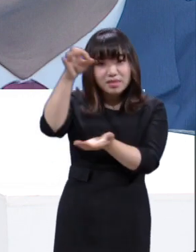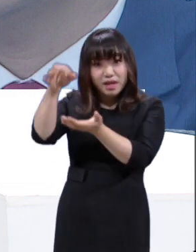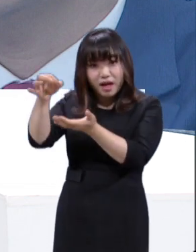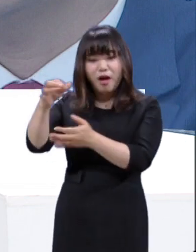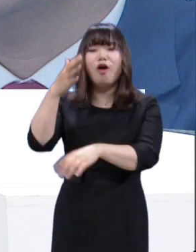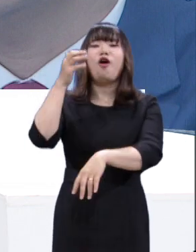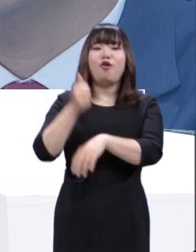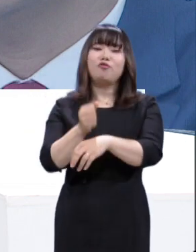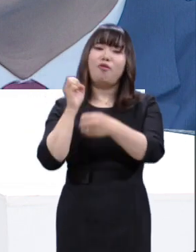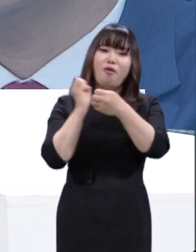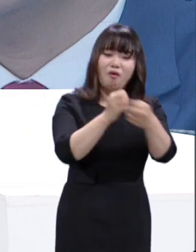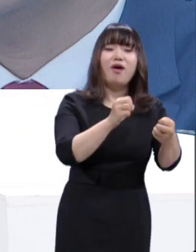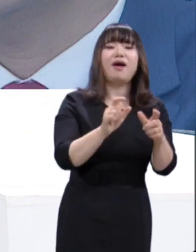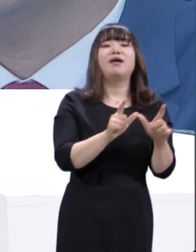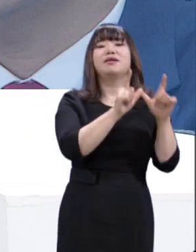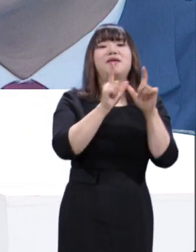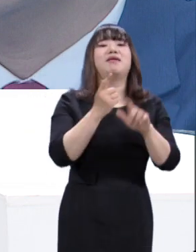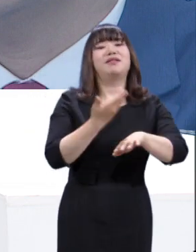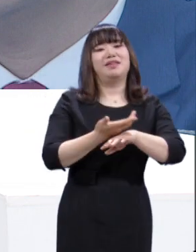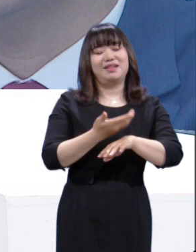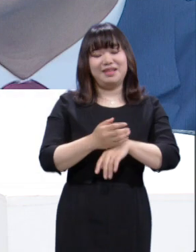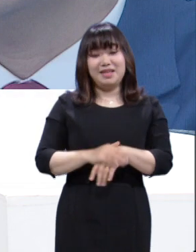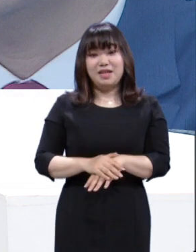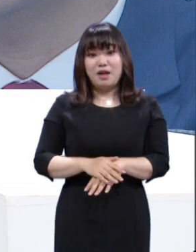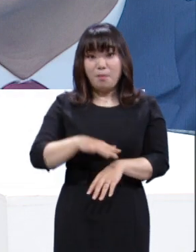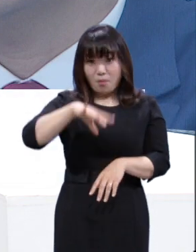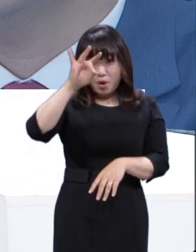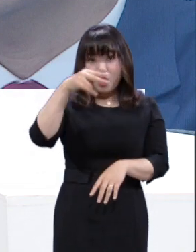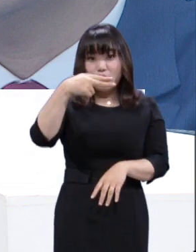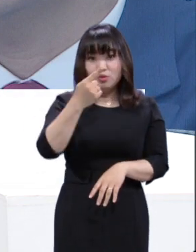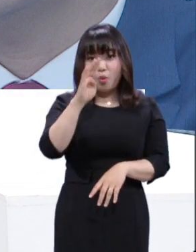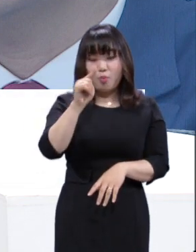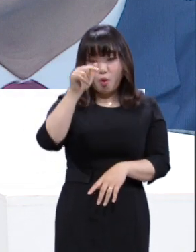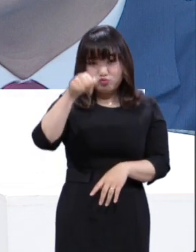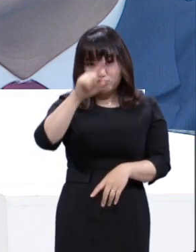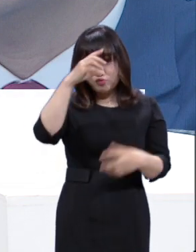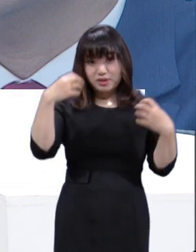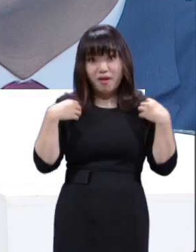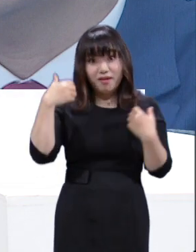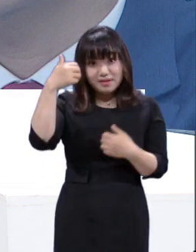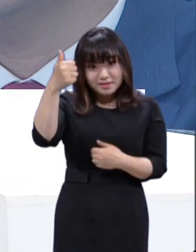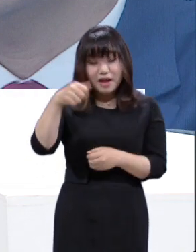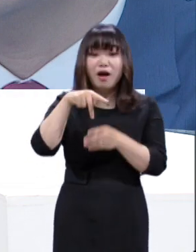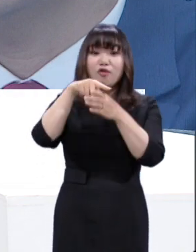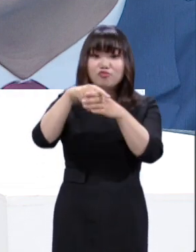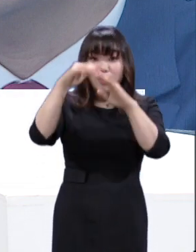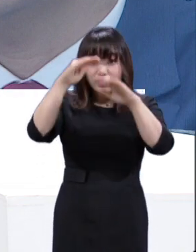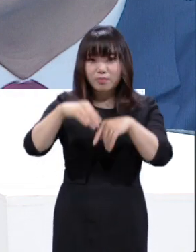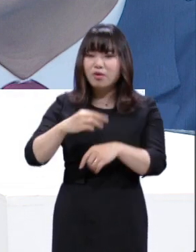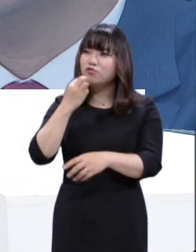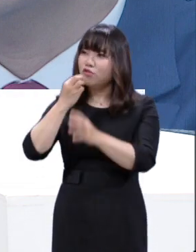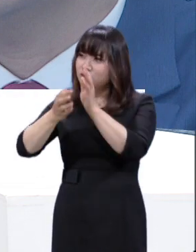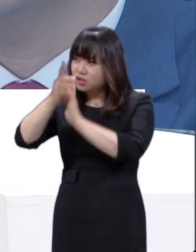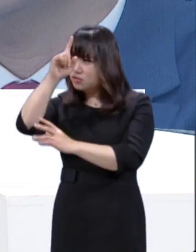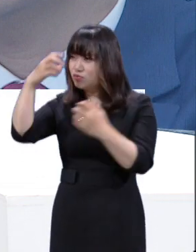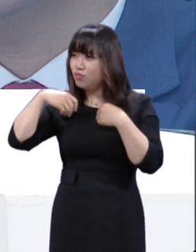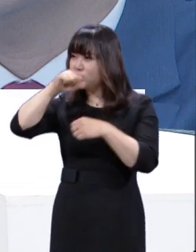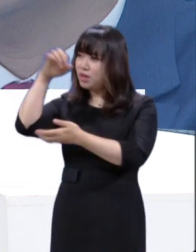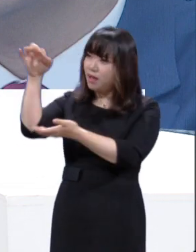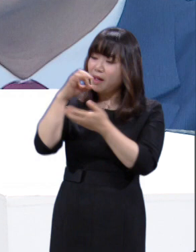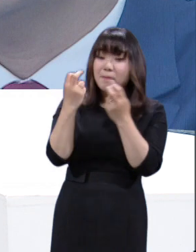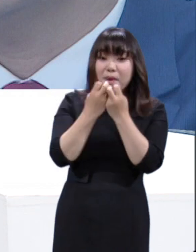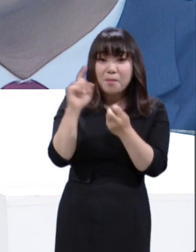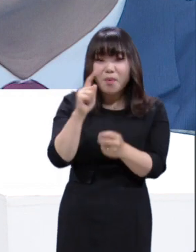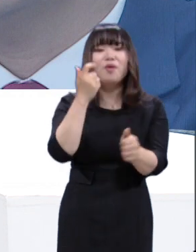지역의 살림살이가 달라지는데요. 네, 먼저 도봉구청장에 도전한 여야 후보들에게 국비와 시비 예산 조달 방안에 대해